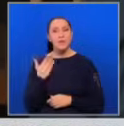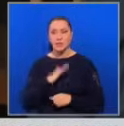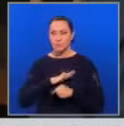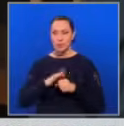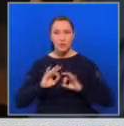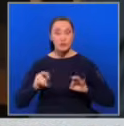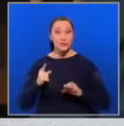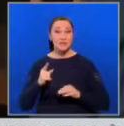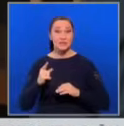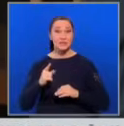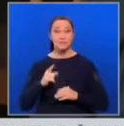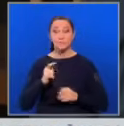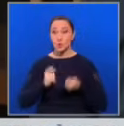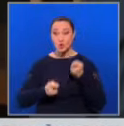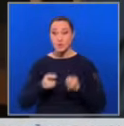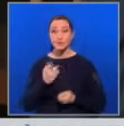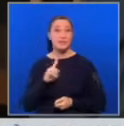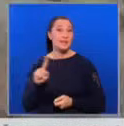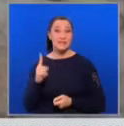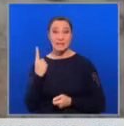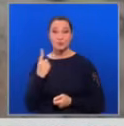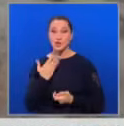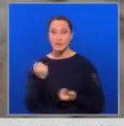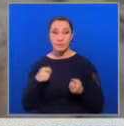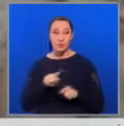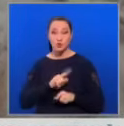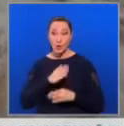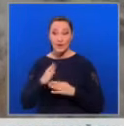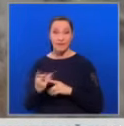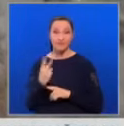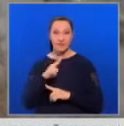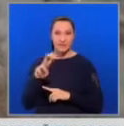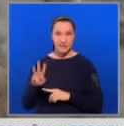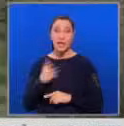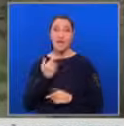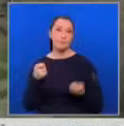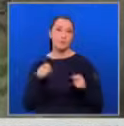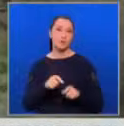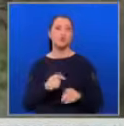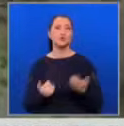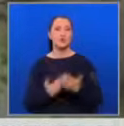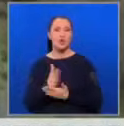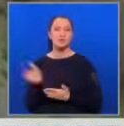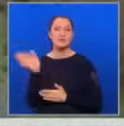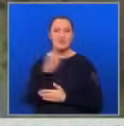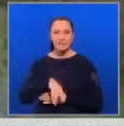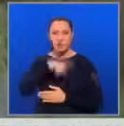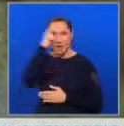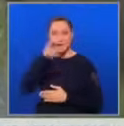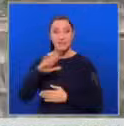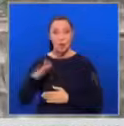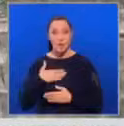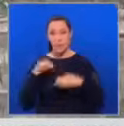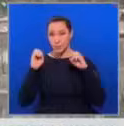реконструкция не само че няма да приключи до края на 2023 няма да приключи и до началото на следващия летен сезон е имало